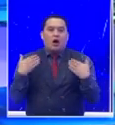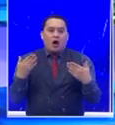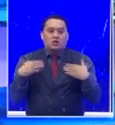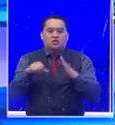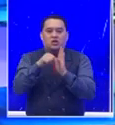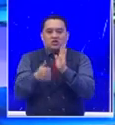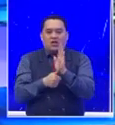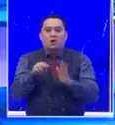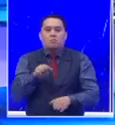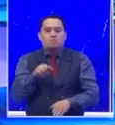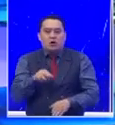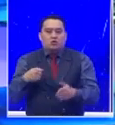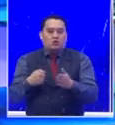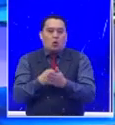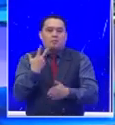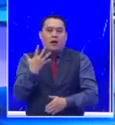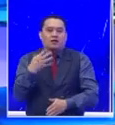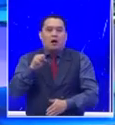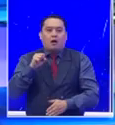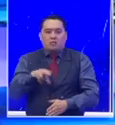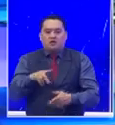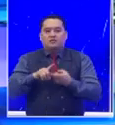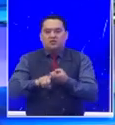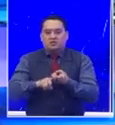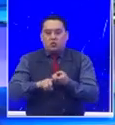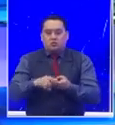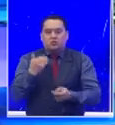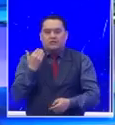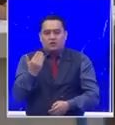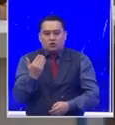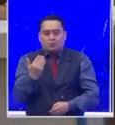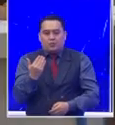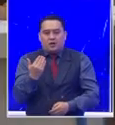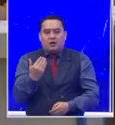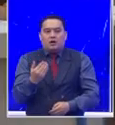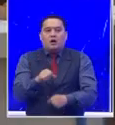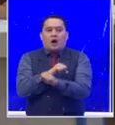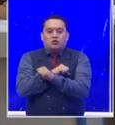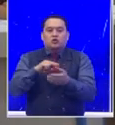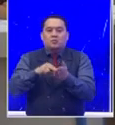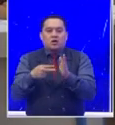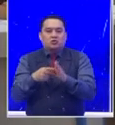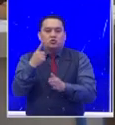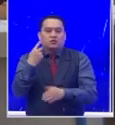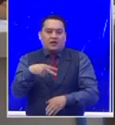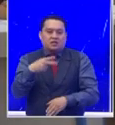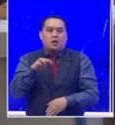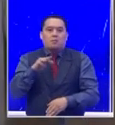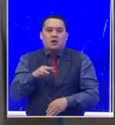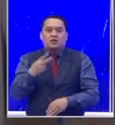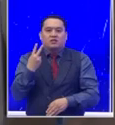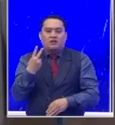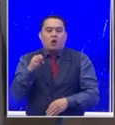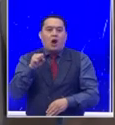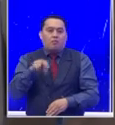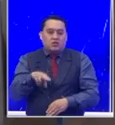с 16 марта и до 5 апреля в связи с ситуацией коронавируса. Ранее каникулы были запланированы с 20 марта по 2